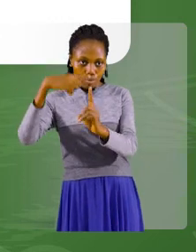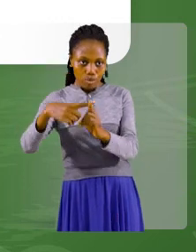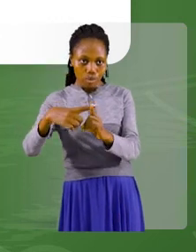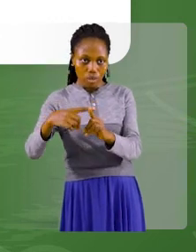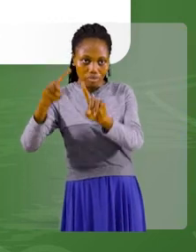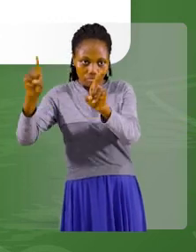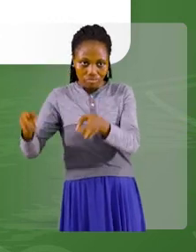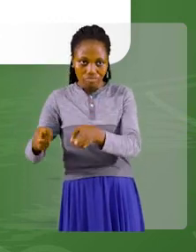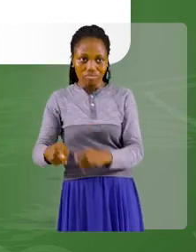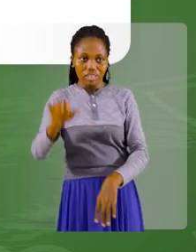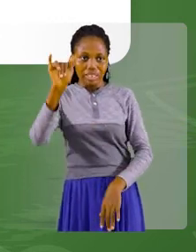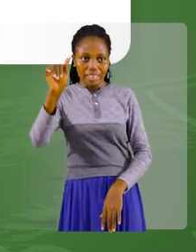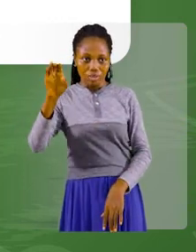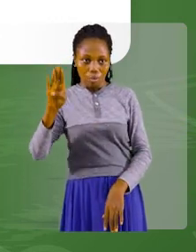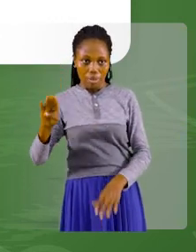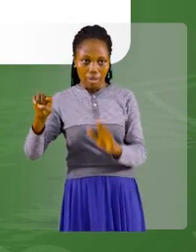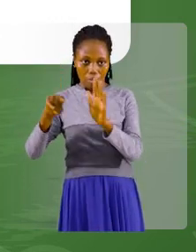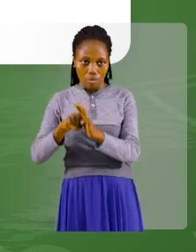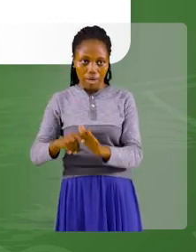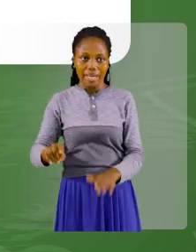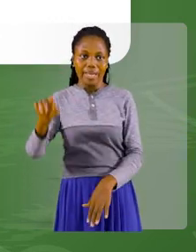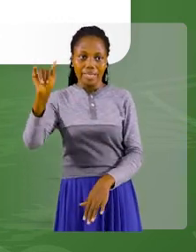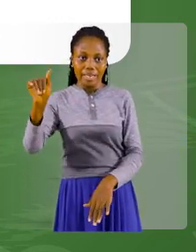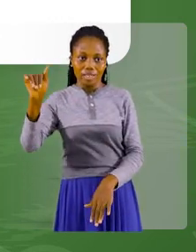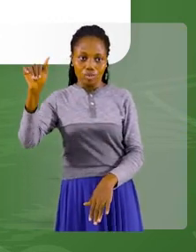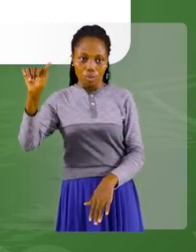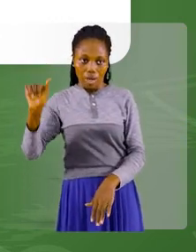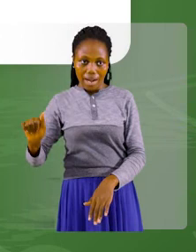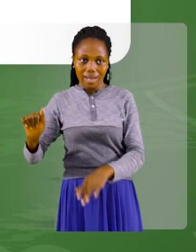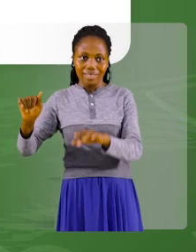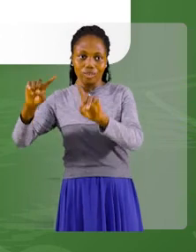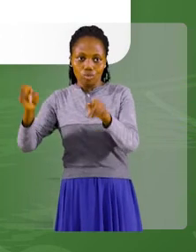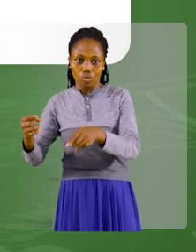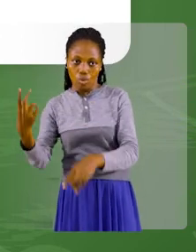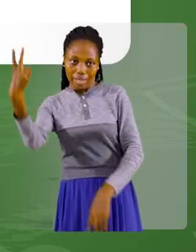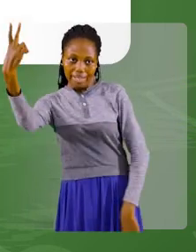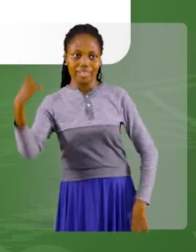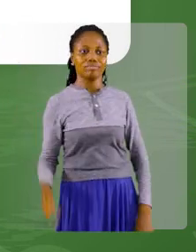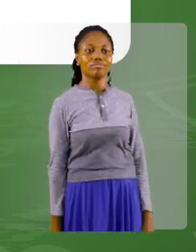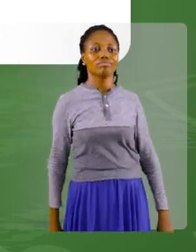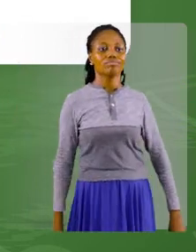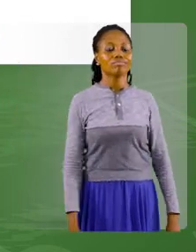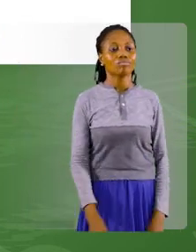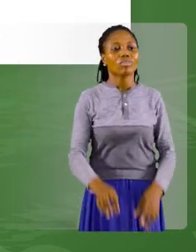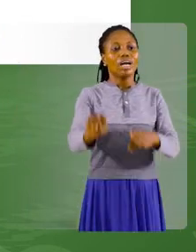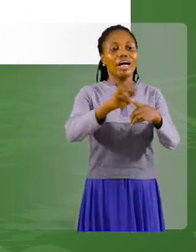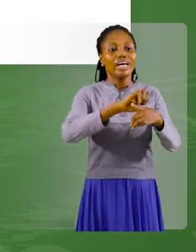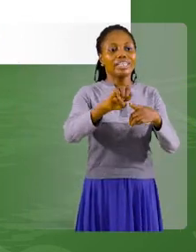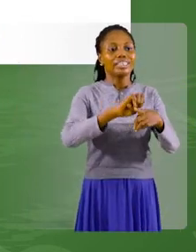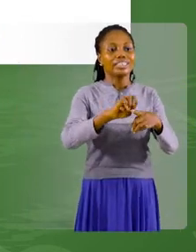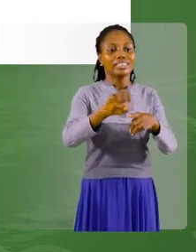plus y de B moins y de A, le tout au carré. Nous passons à un